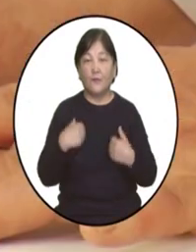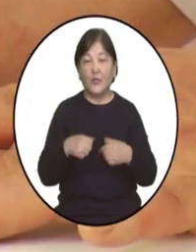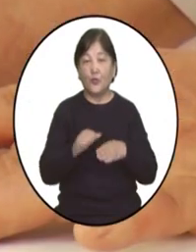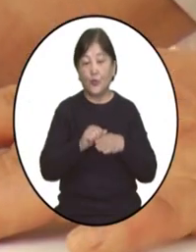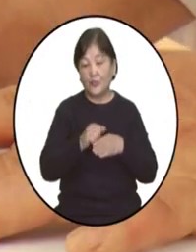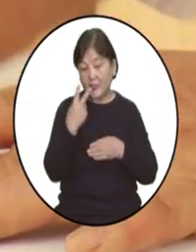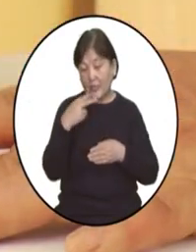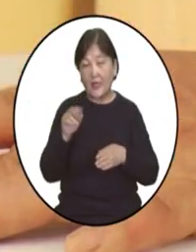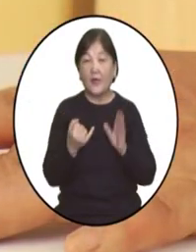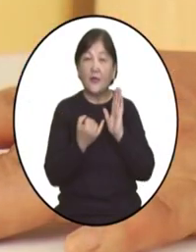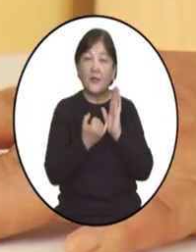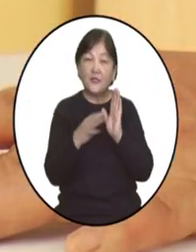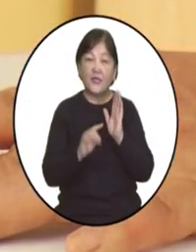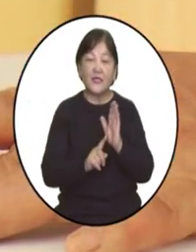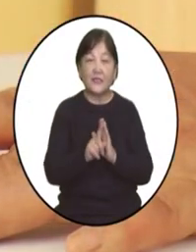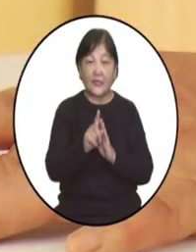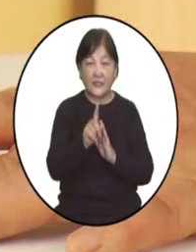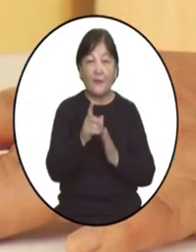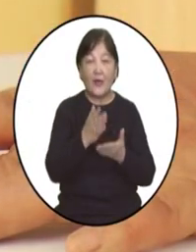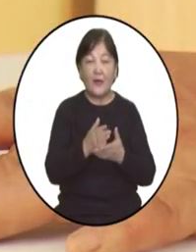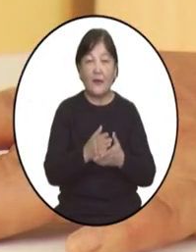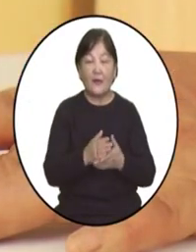За, жараас эхэллээ.